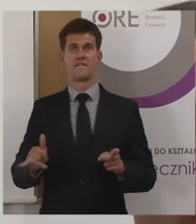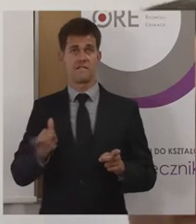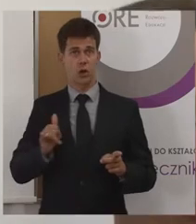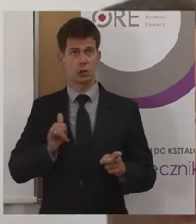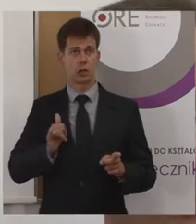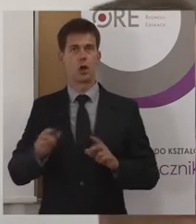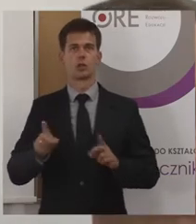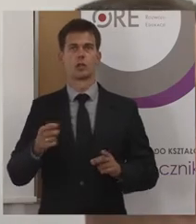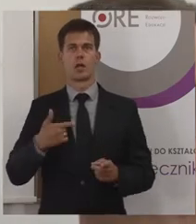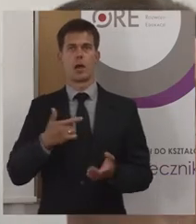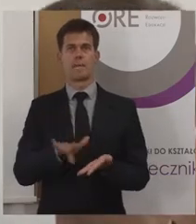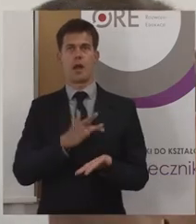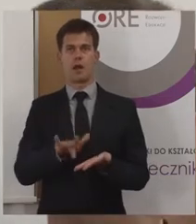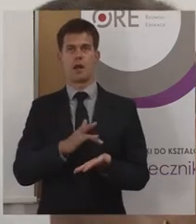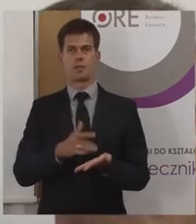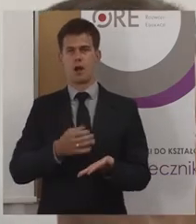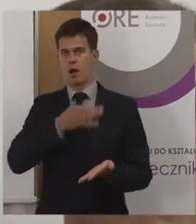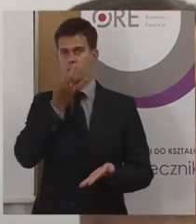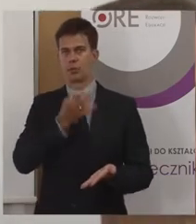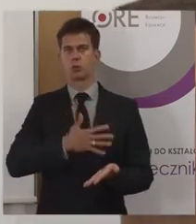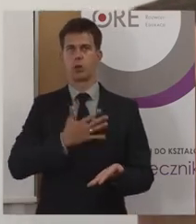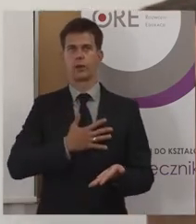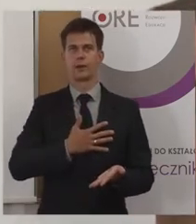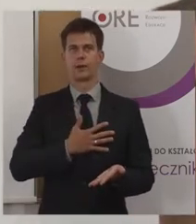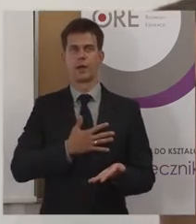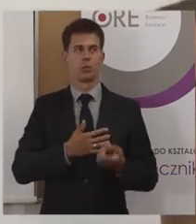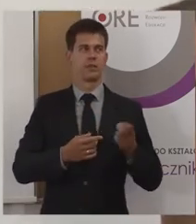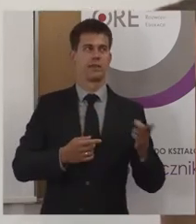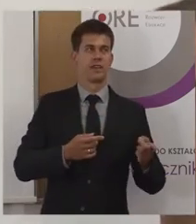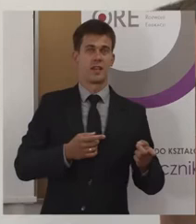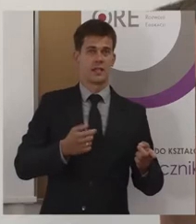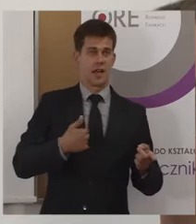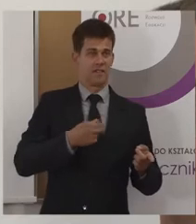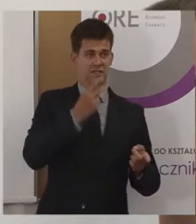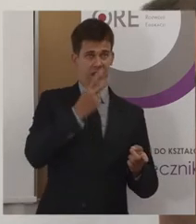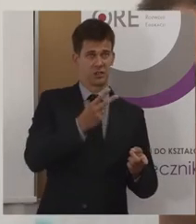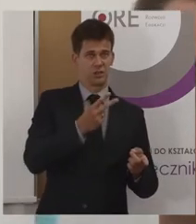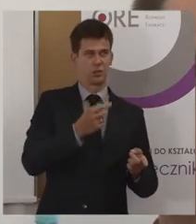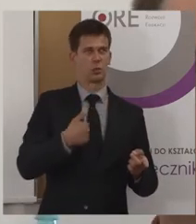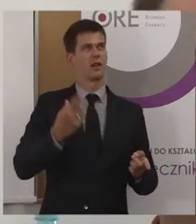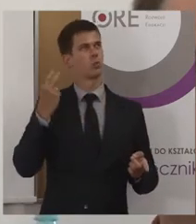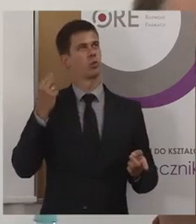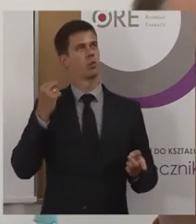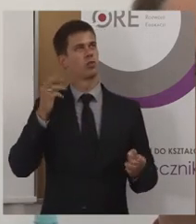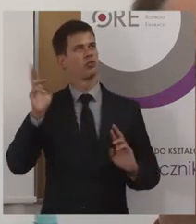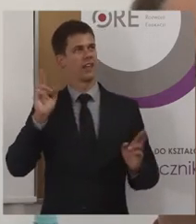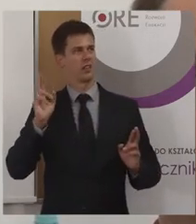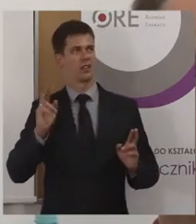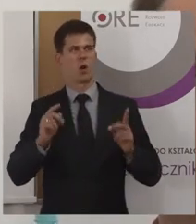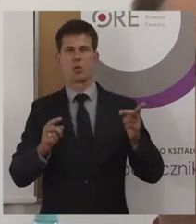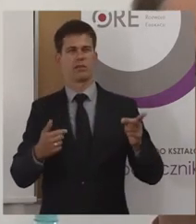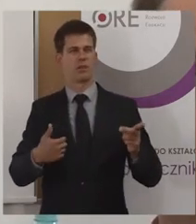Osoby niewidome, podobnie zresztą jak widzące, nie zawsze lubią korzystać z wersji słuchowej. Ja na przykład nienawidzę słuchać